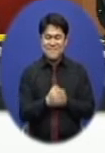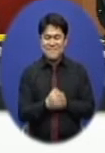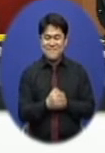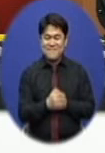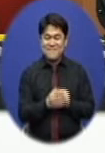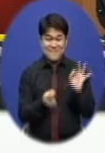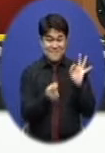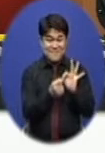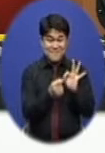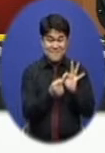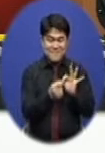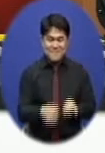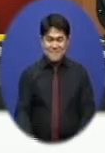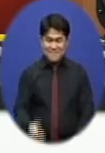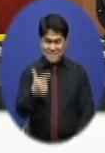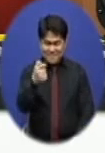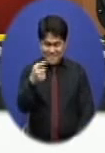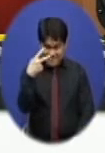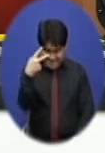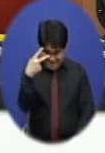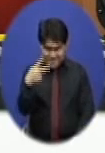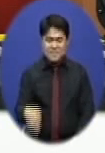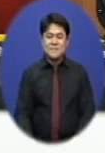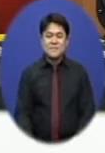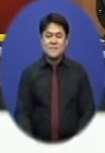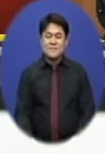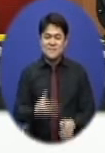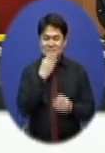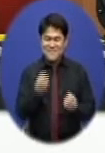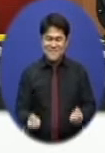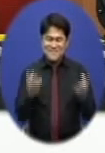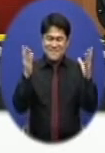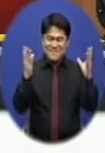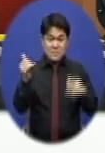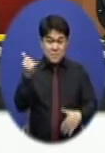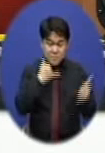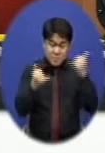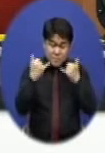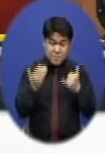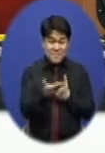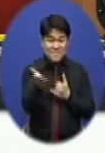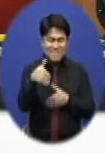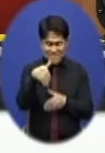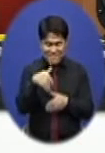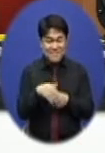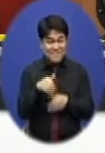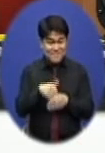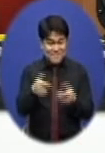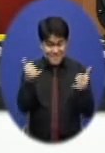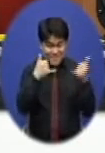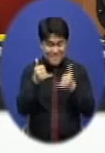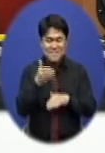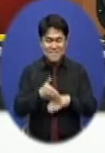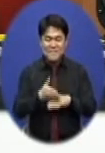네, 10번. 62표 받으셨습니다. 축하드립니다. 전화 주신 심사단 여러분 감사드립니다.